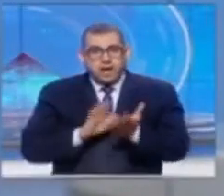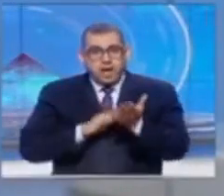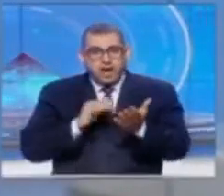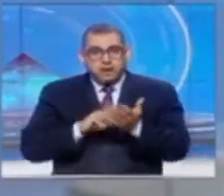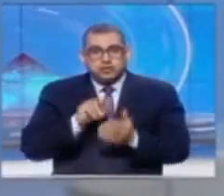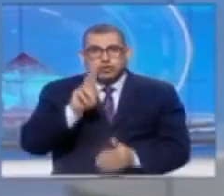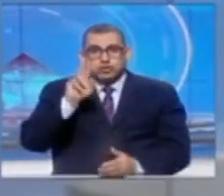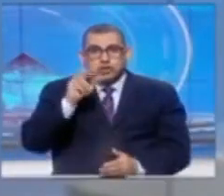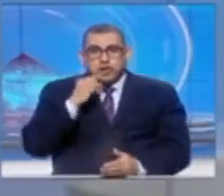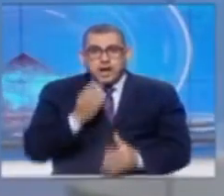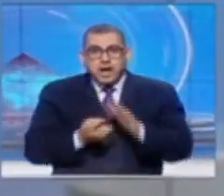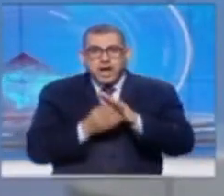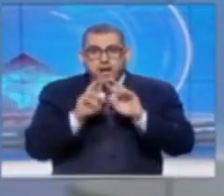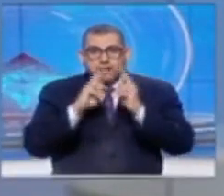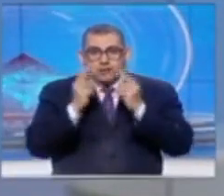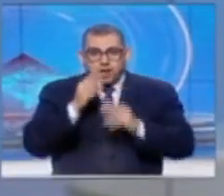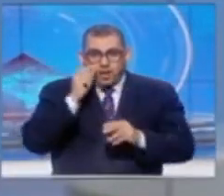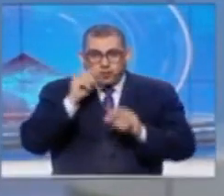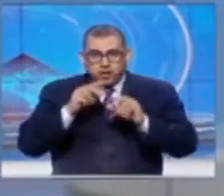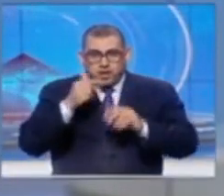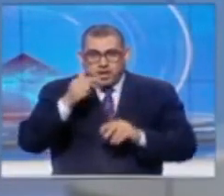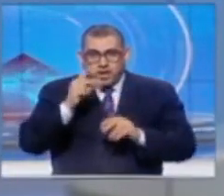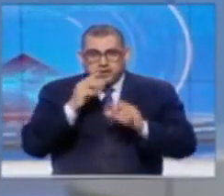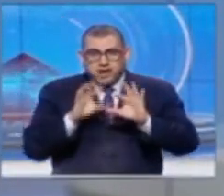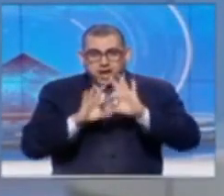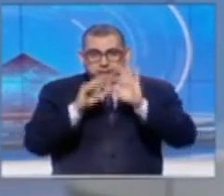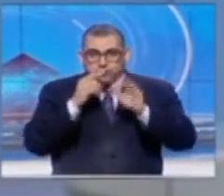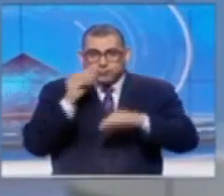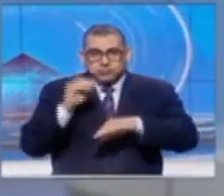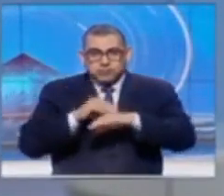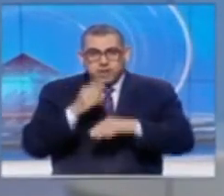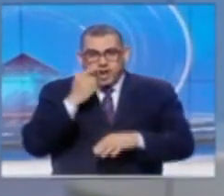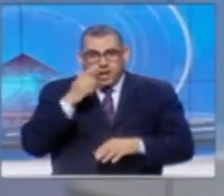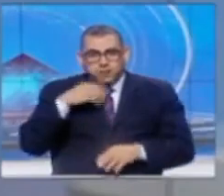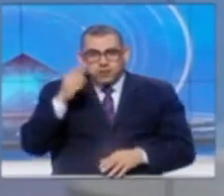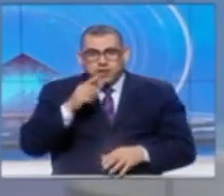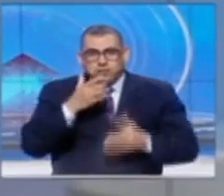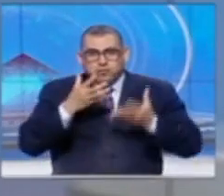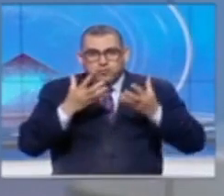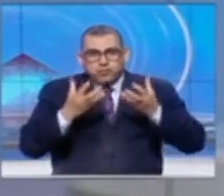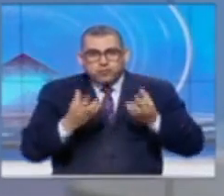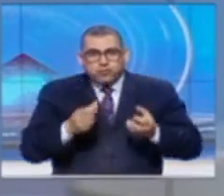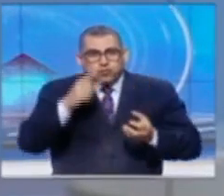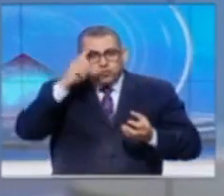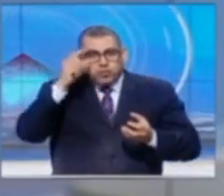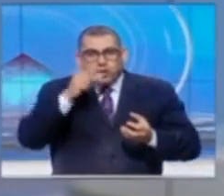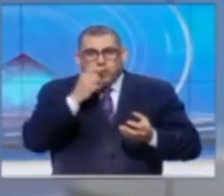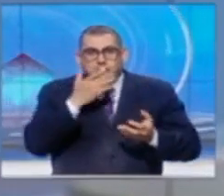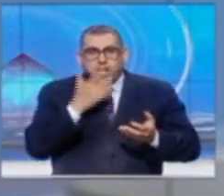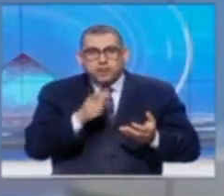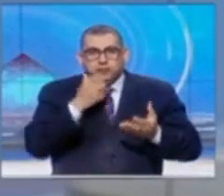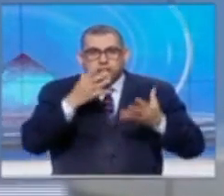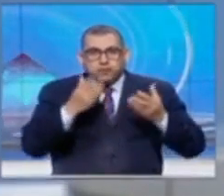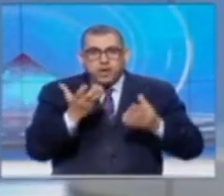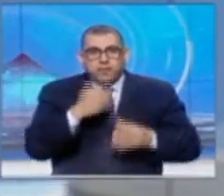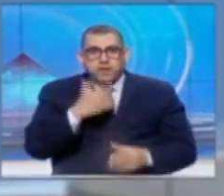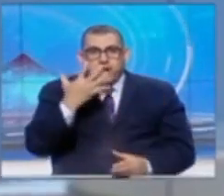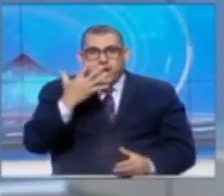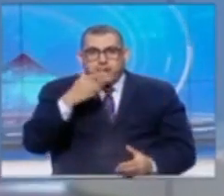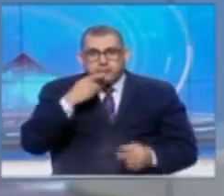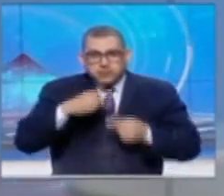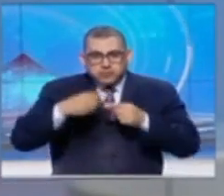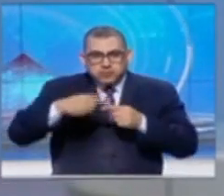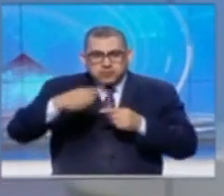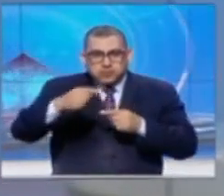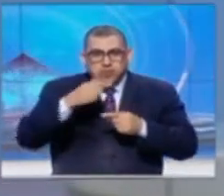حذر الأمين العام للجامعة العربية أحمد أبو الغيط من أزمة الجفاف التي يشهدها الصومال جراء 5 مواسم